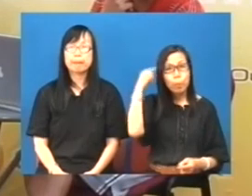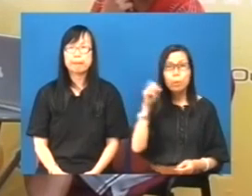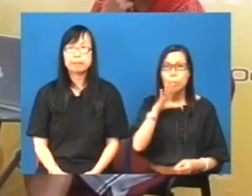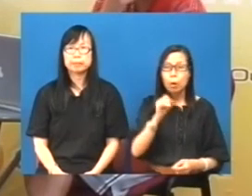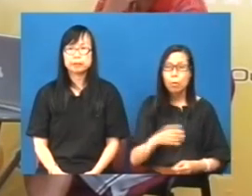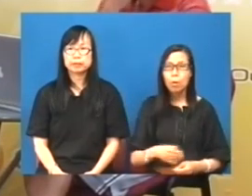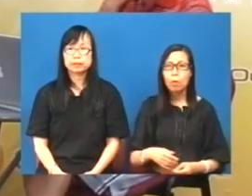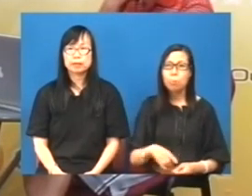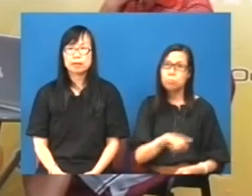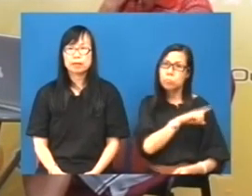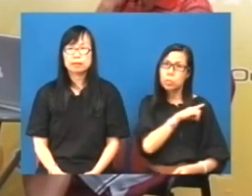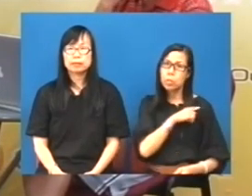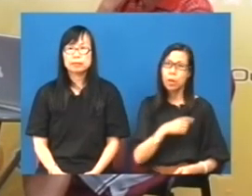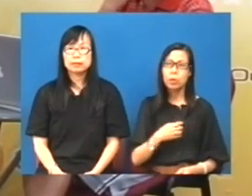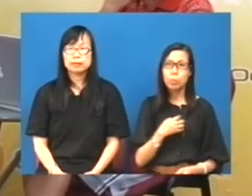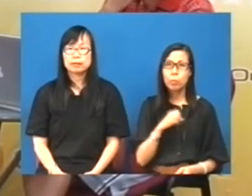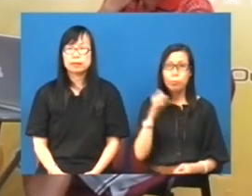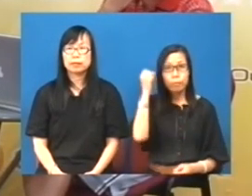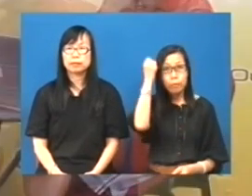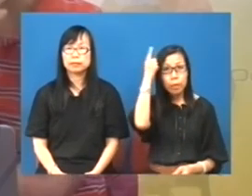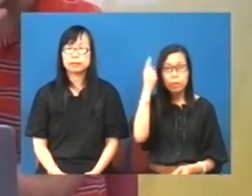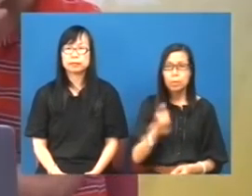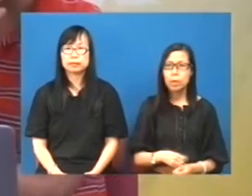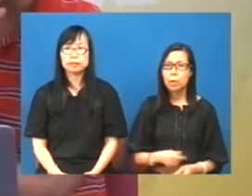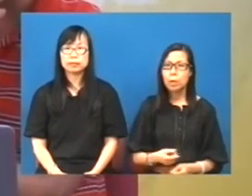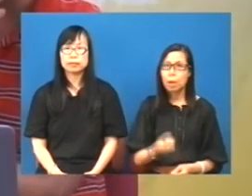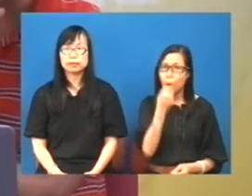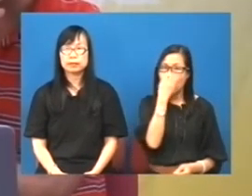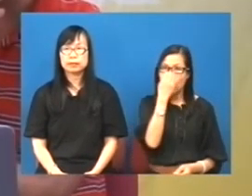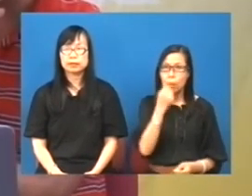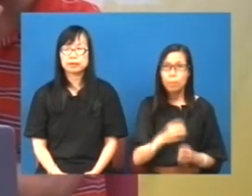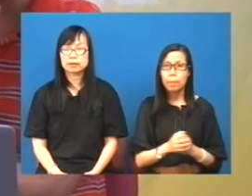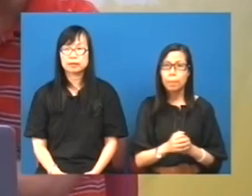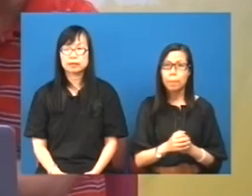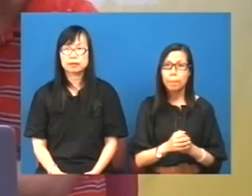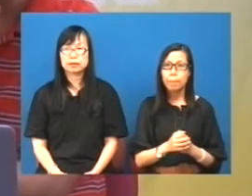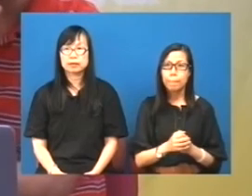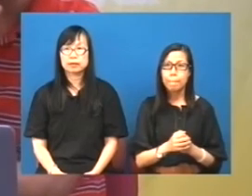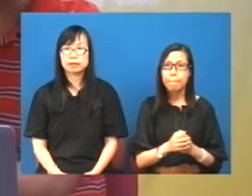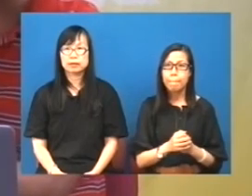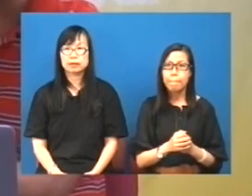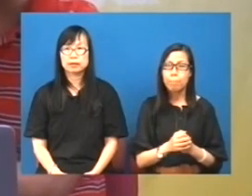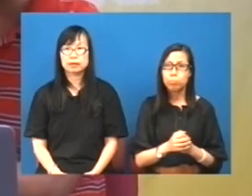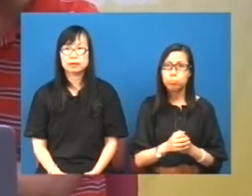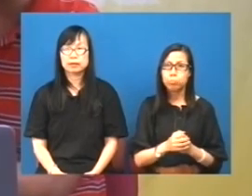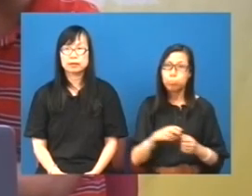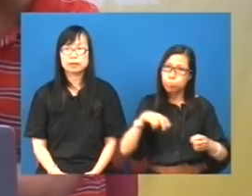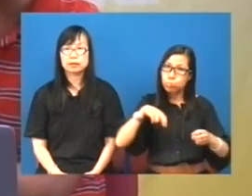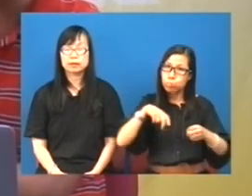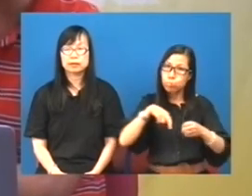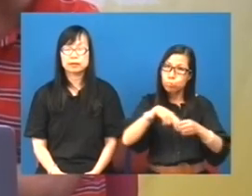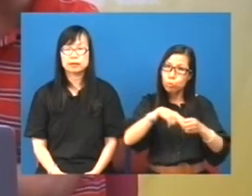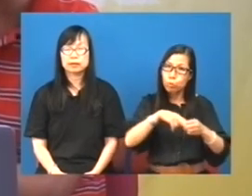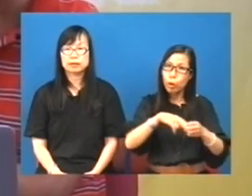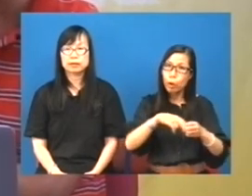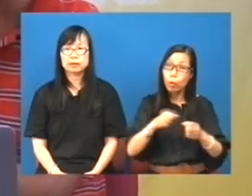以往做一些研究的發現就是說其實為什麼香港的如果你說香港其實足球都是一個很